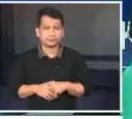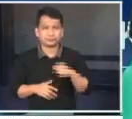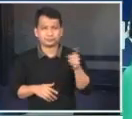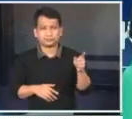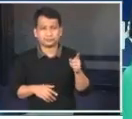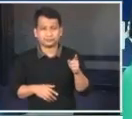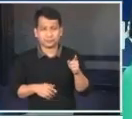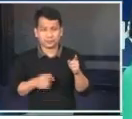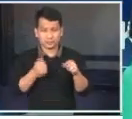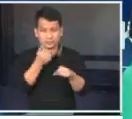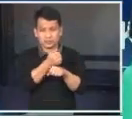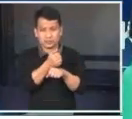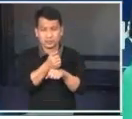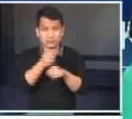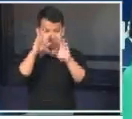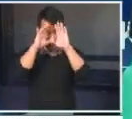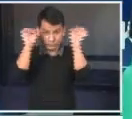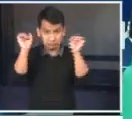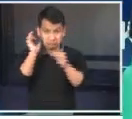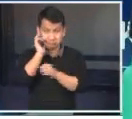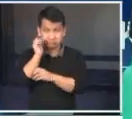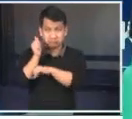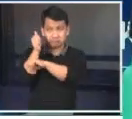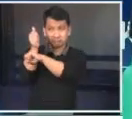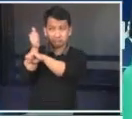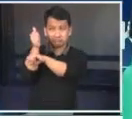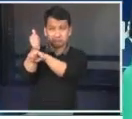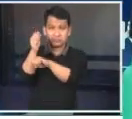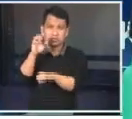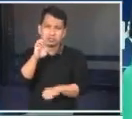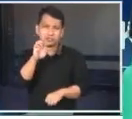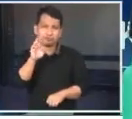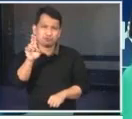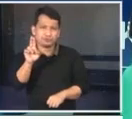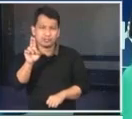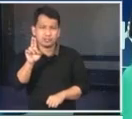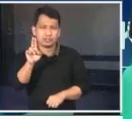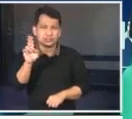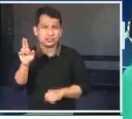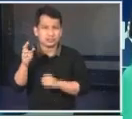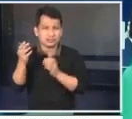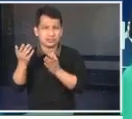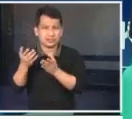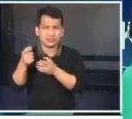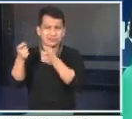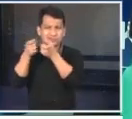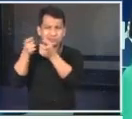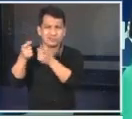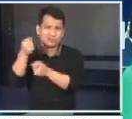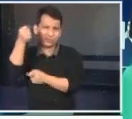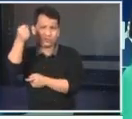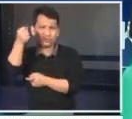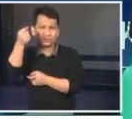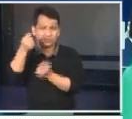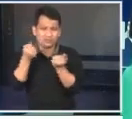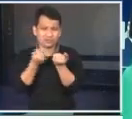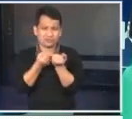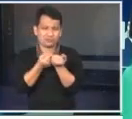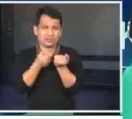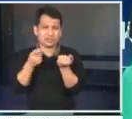Inakusahan ng Pangulong Rodrigo Duterte ang European Union na hino-hostage umano ang supply ng COVID-19 vaccine, partikular